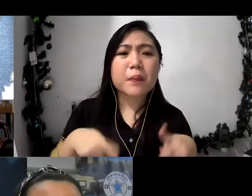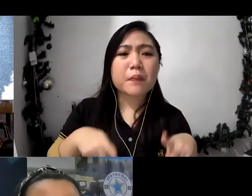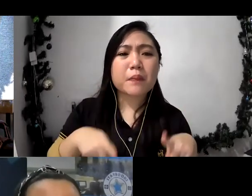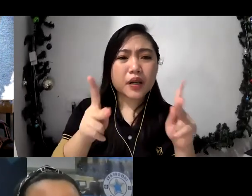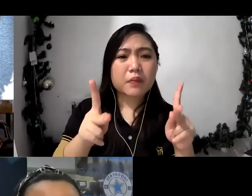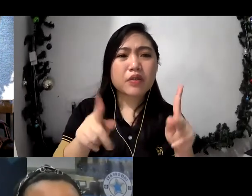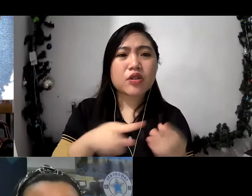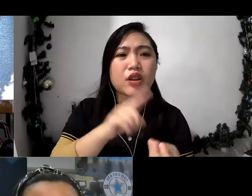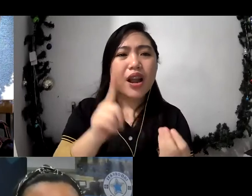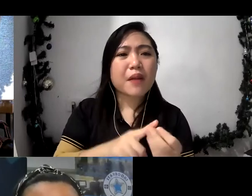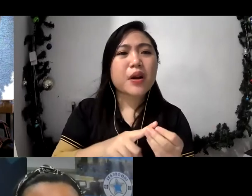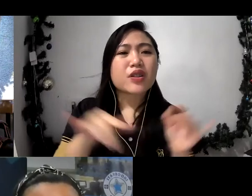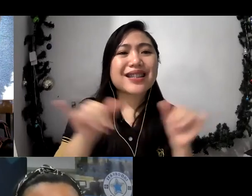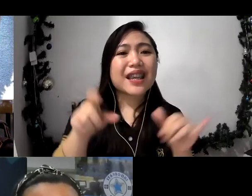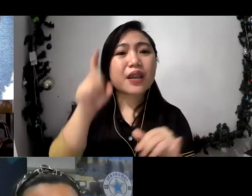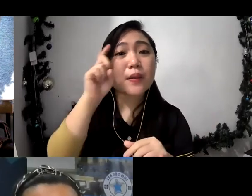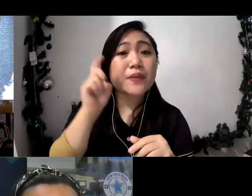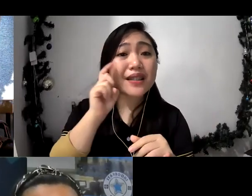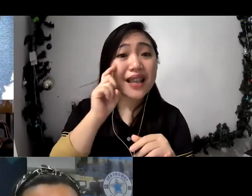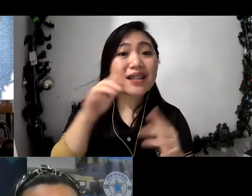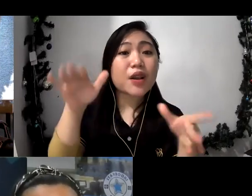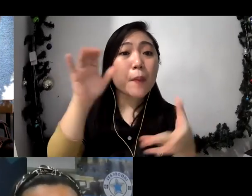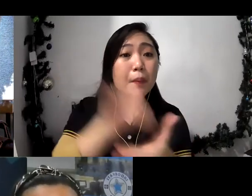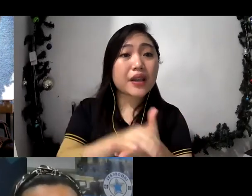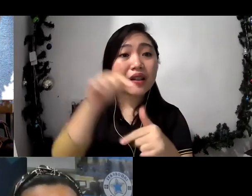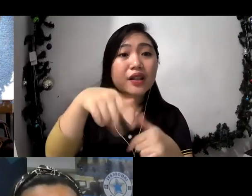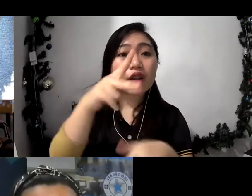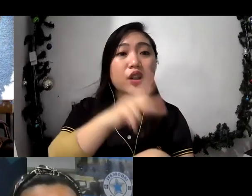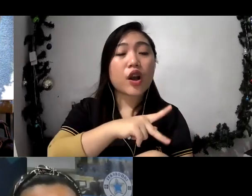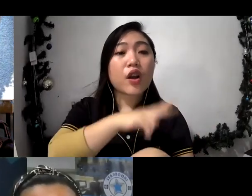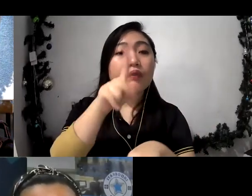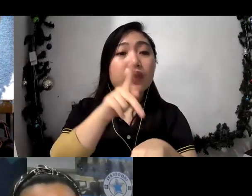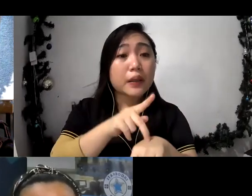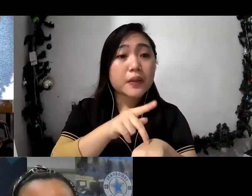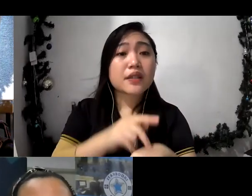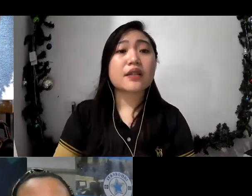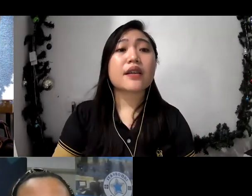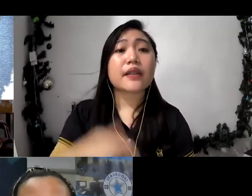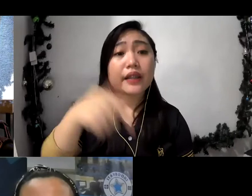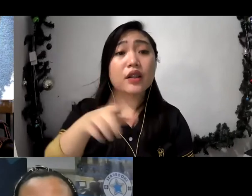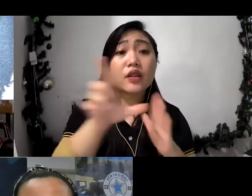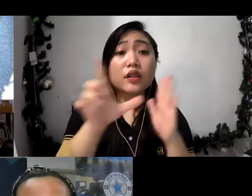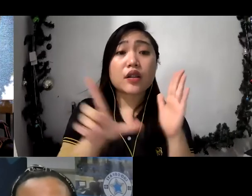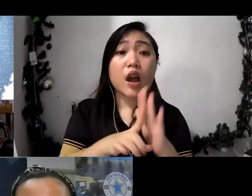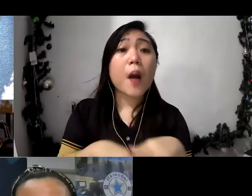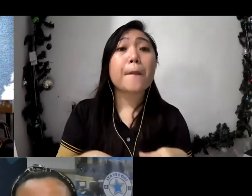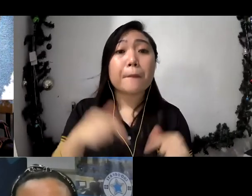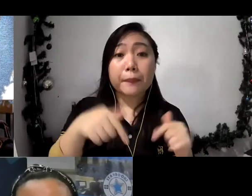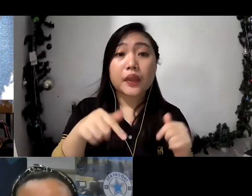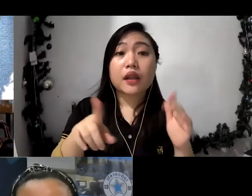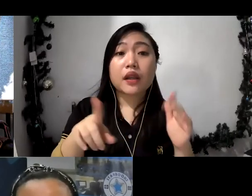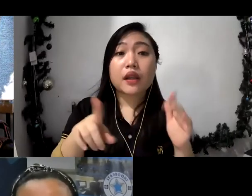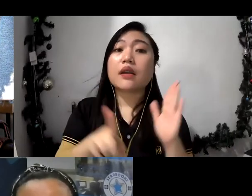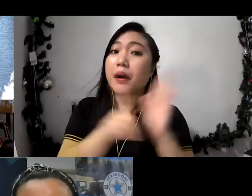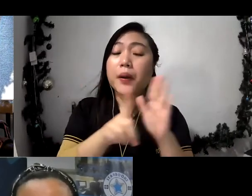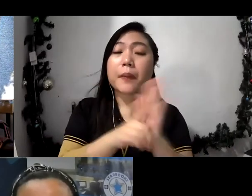ang same-sex marriage dito sa Pinas? Wala po, no. Sa batas po natin ay hindi pa po siya pinahintulutan.